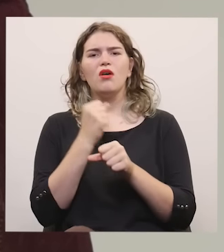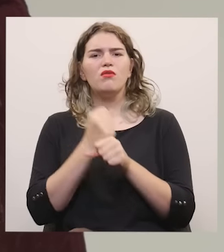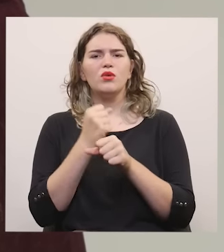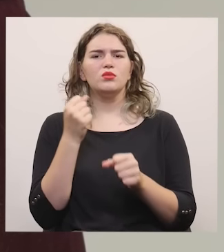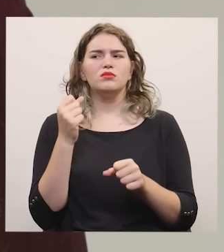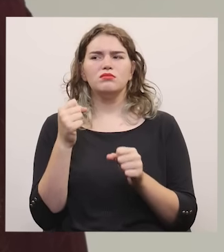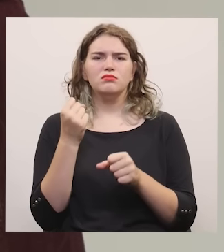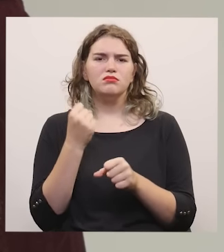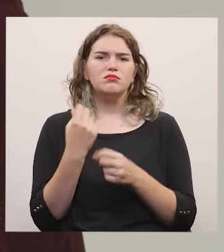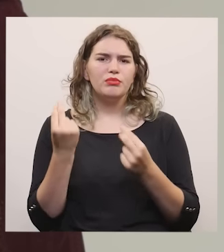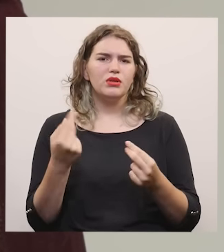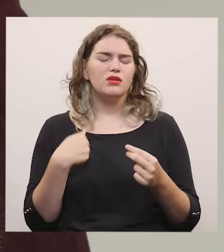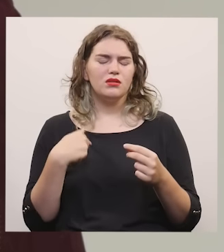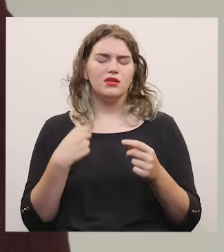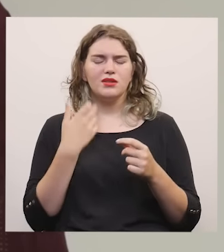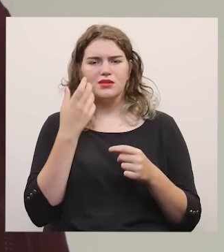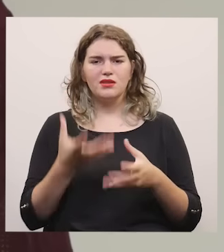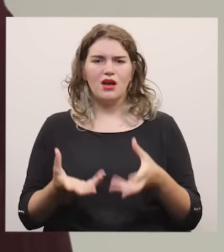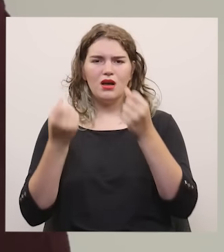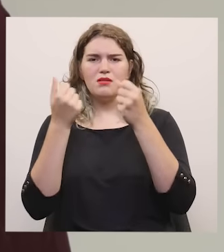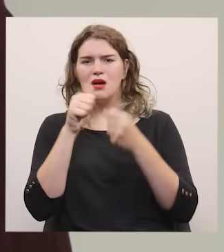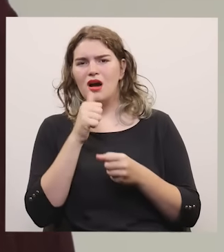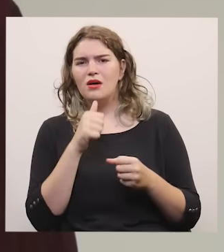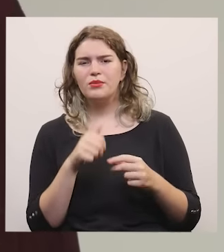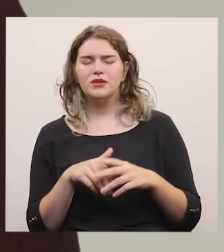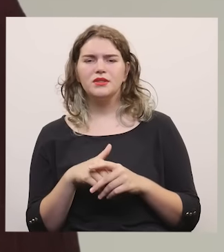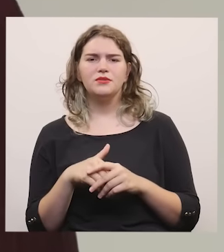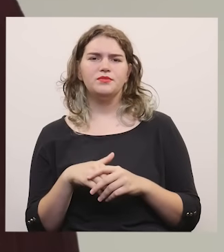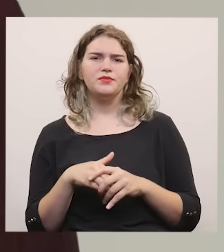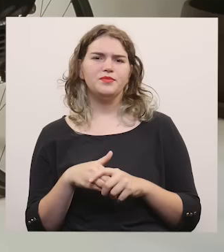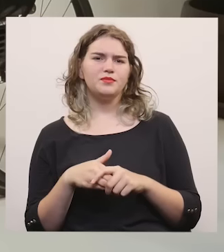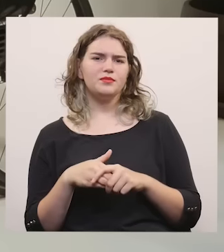fost acolo. Și țin minte și când l-au scos din bazin,